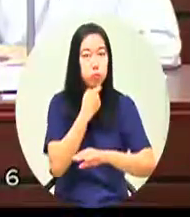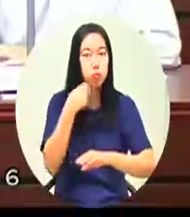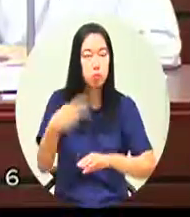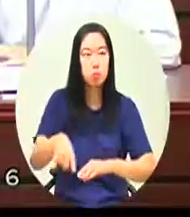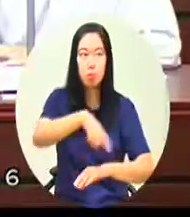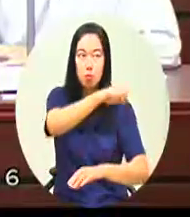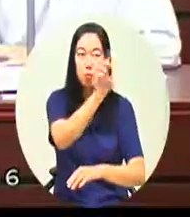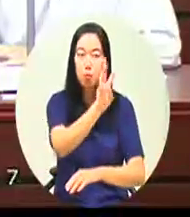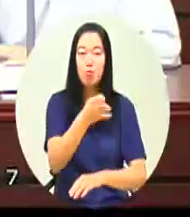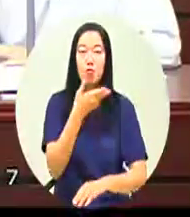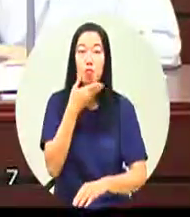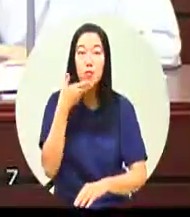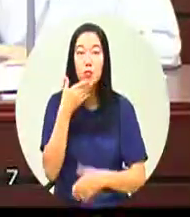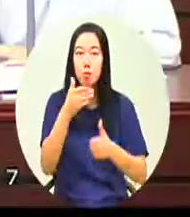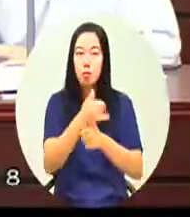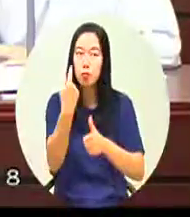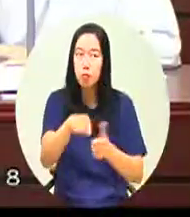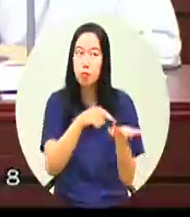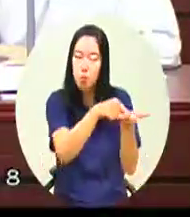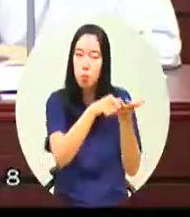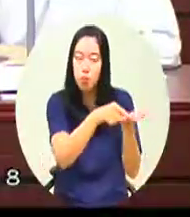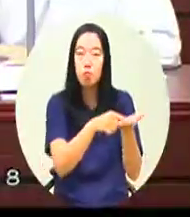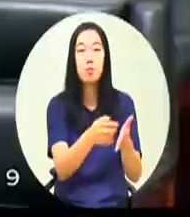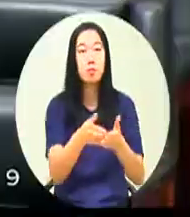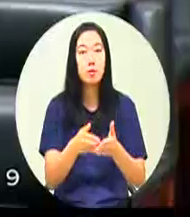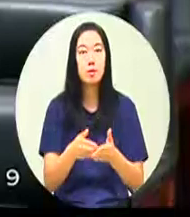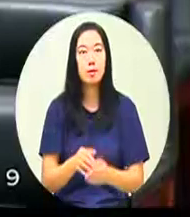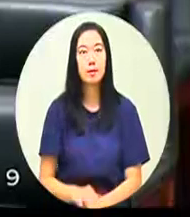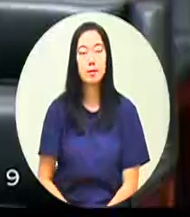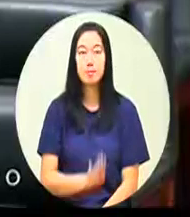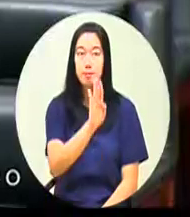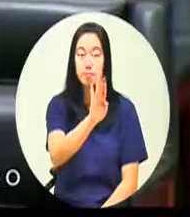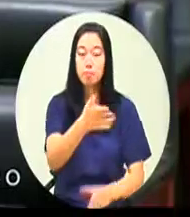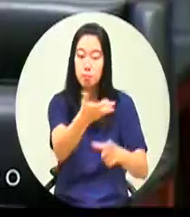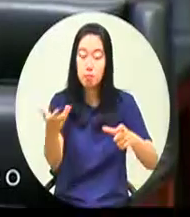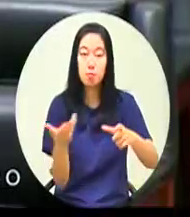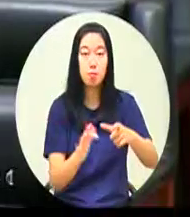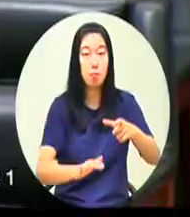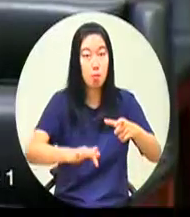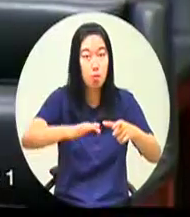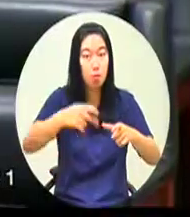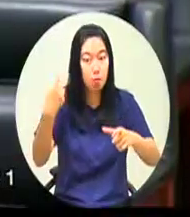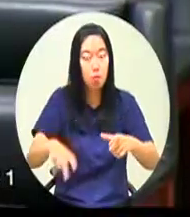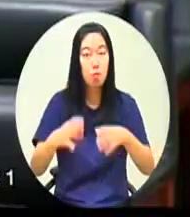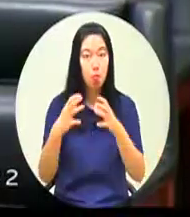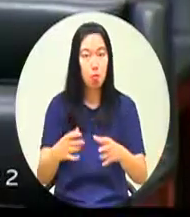再来争取，嘿。 因为咱的低自洪池啦，假使要阁做吼，